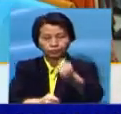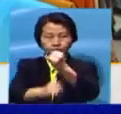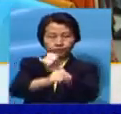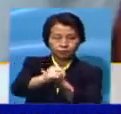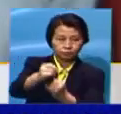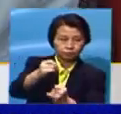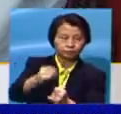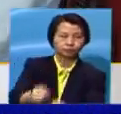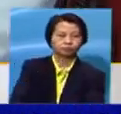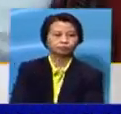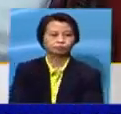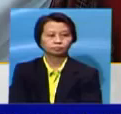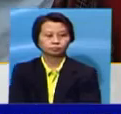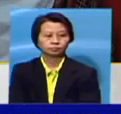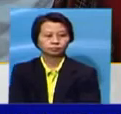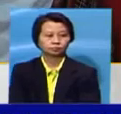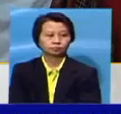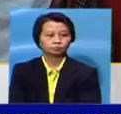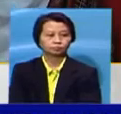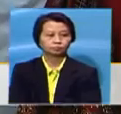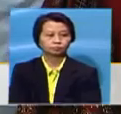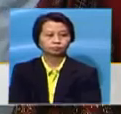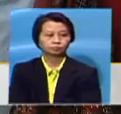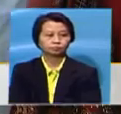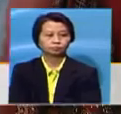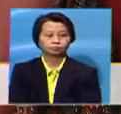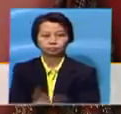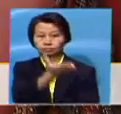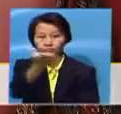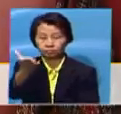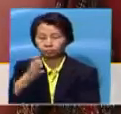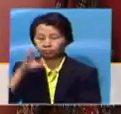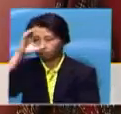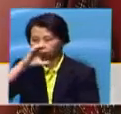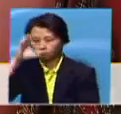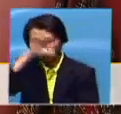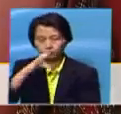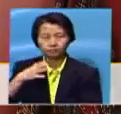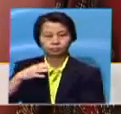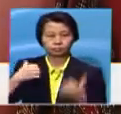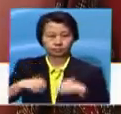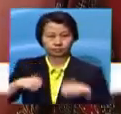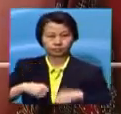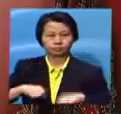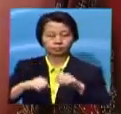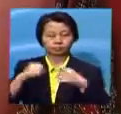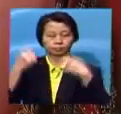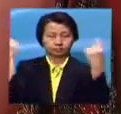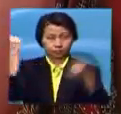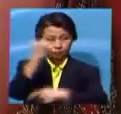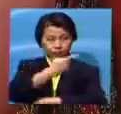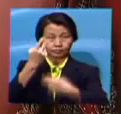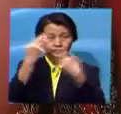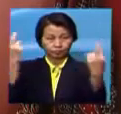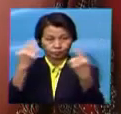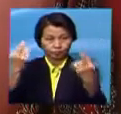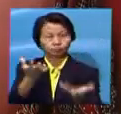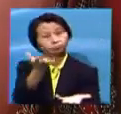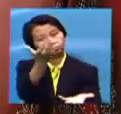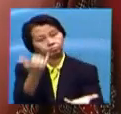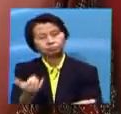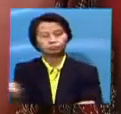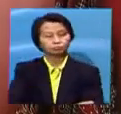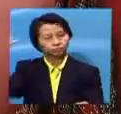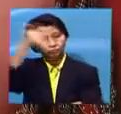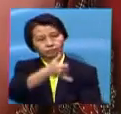batik sendiri kepada anda yang masih tercari-cari pakaian Sempena 1 syawal apa kata berkunjung ke gaya